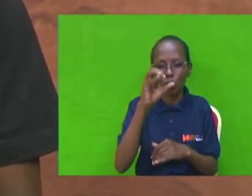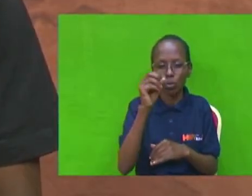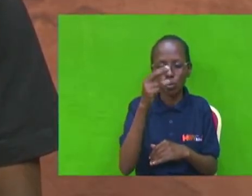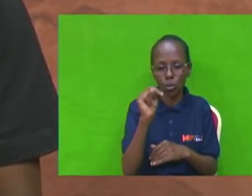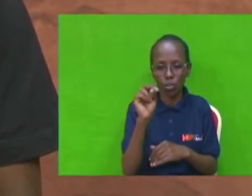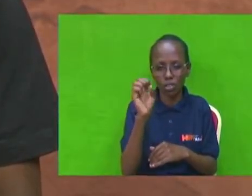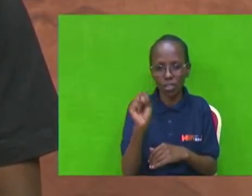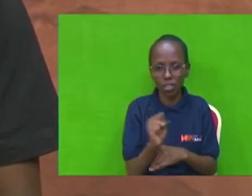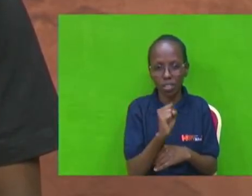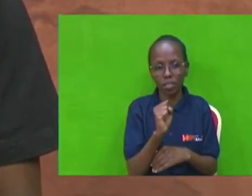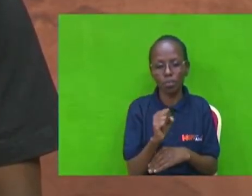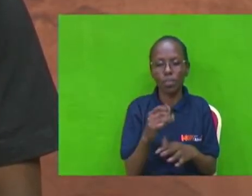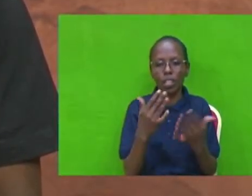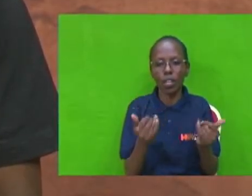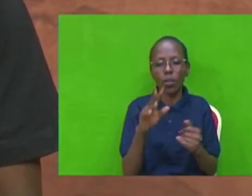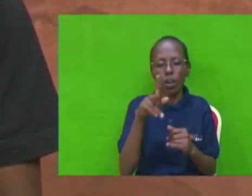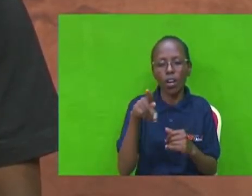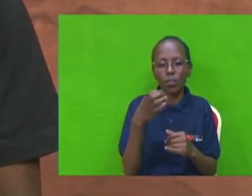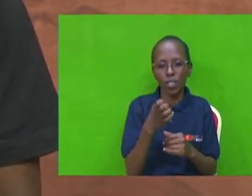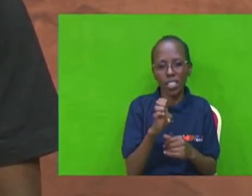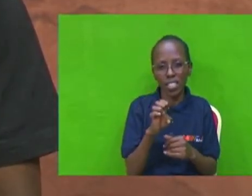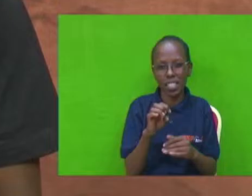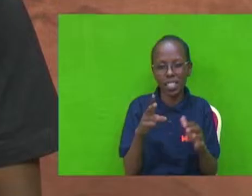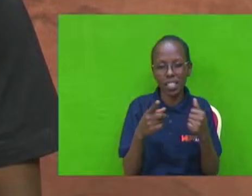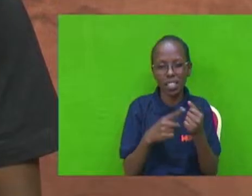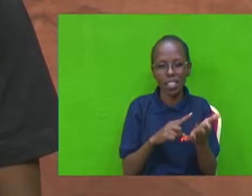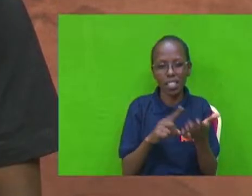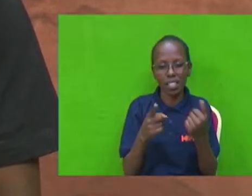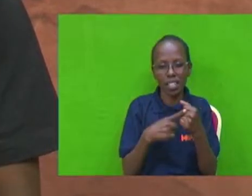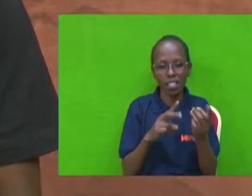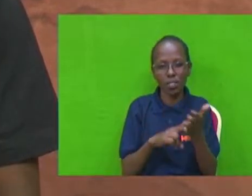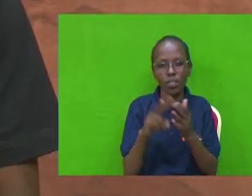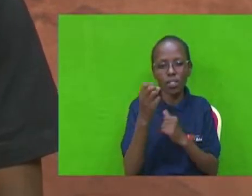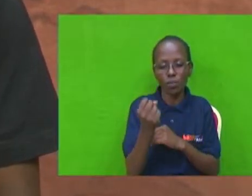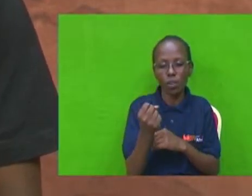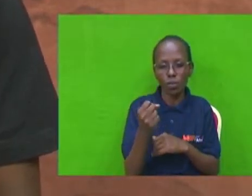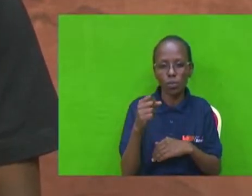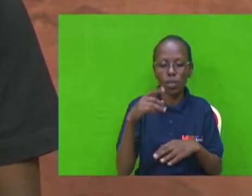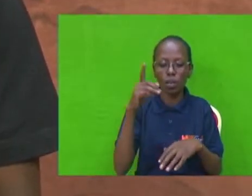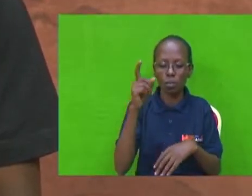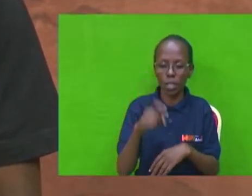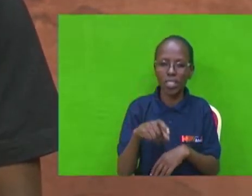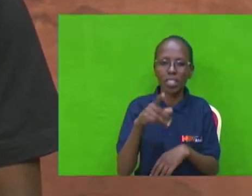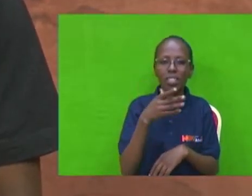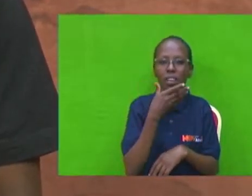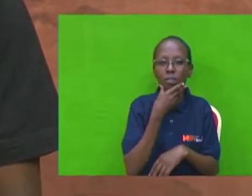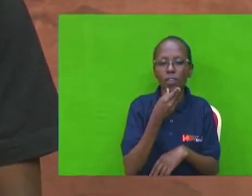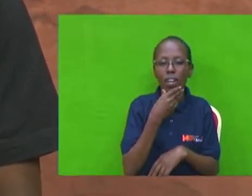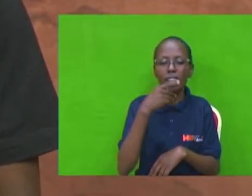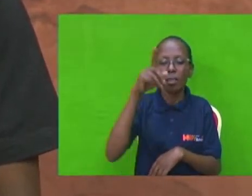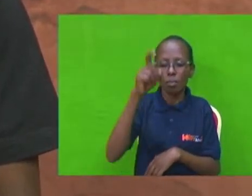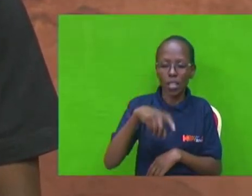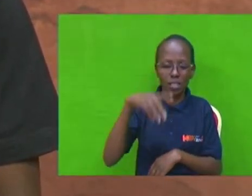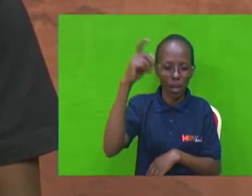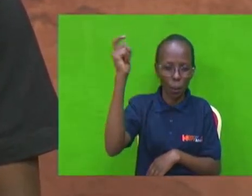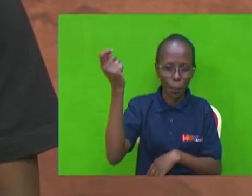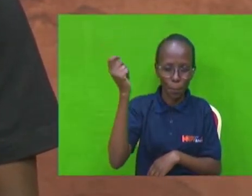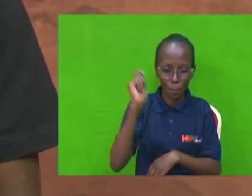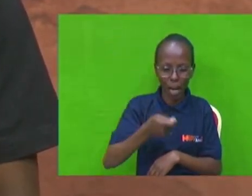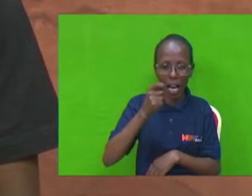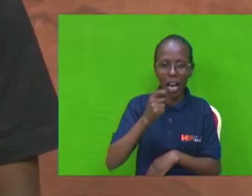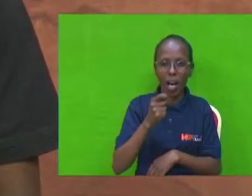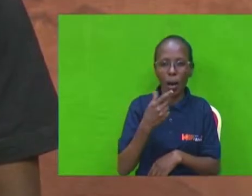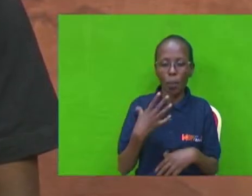6 fungu la 5. Lakini najua Mwalimu Sitati alisema baada atawapiga nyundo akina baba. Nataka ku